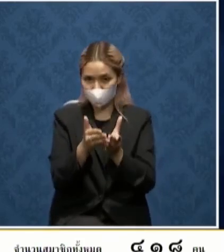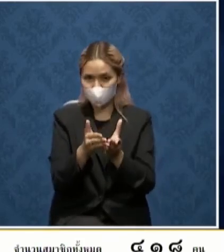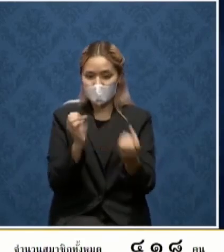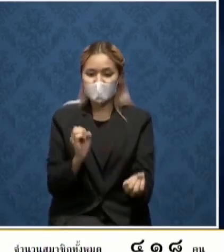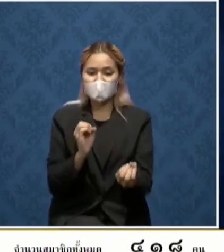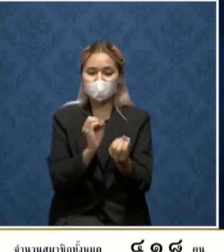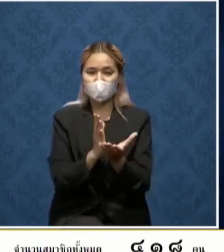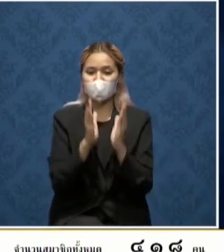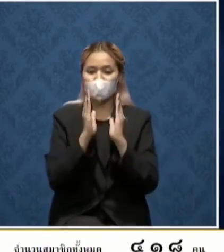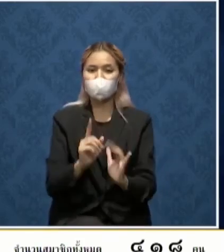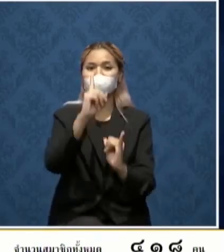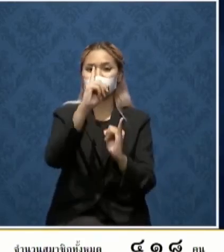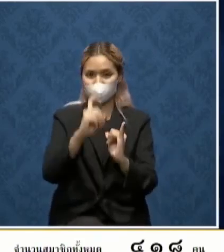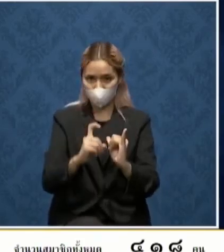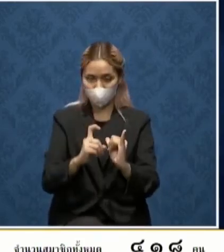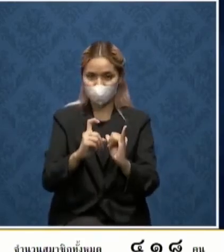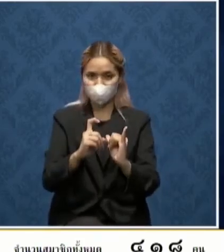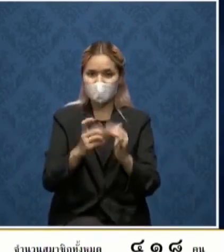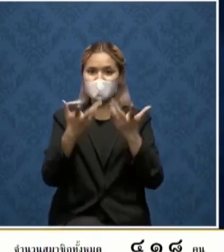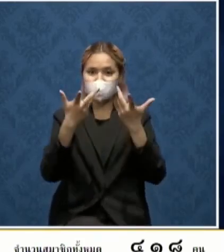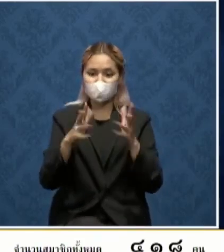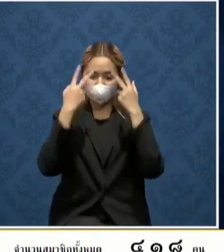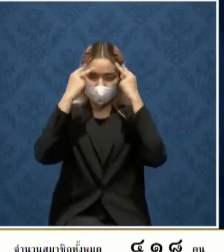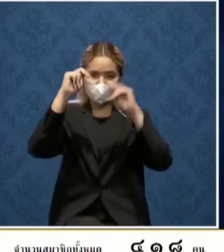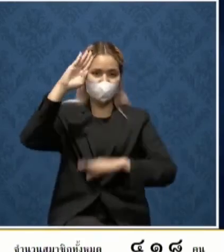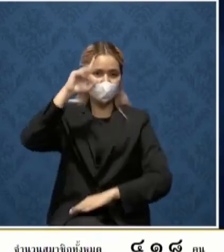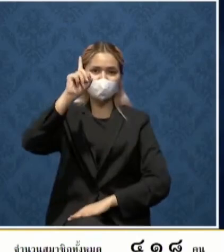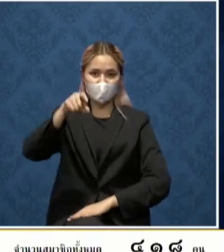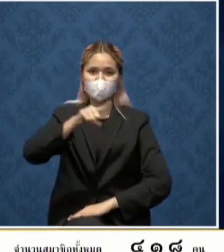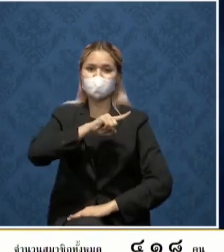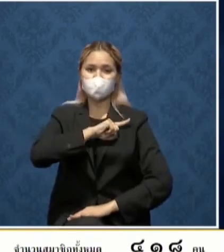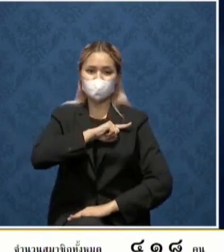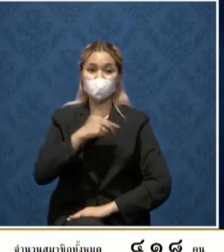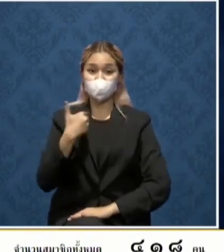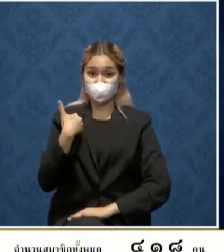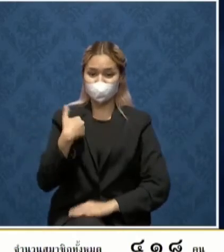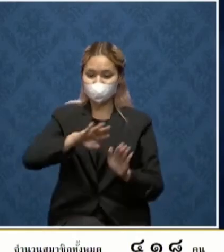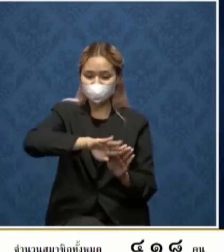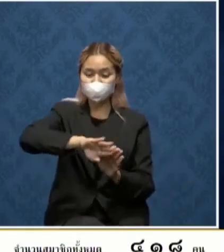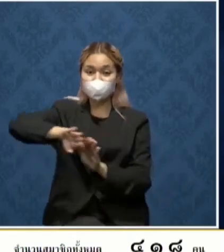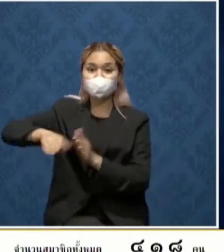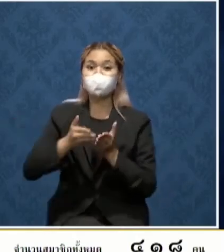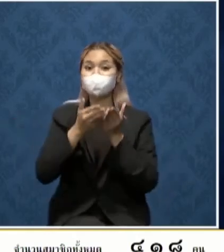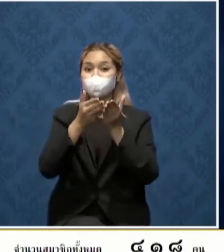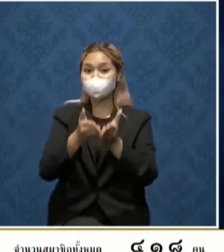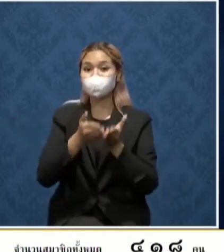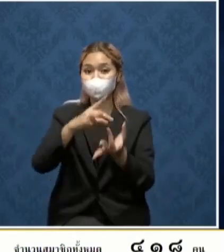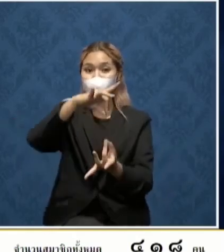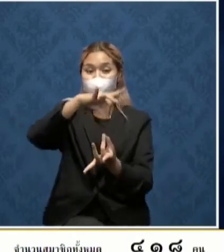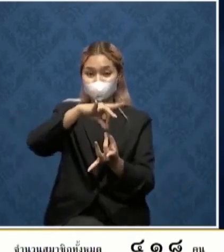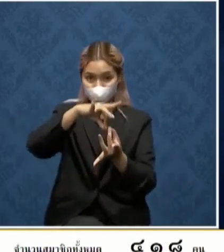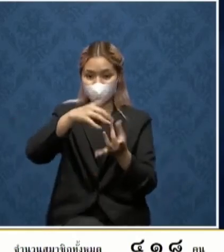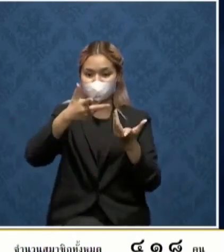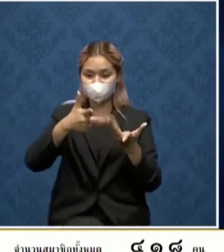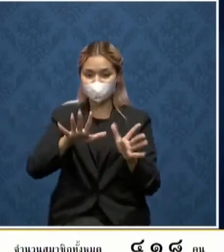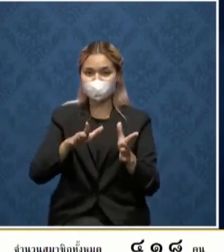านี้และผเประยตจรโชาตองรผชอบครับถาประทจากเหตุการณเลหลงสขไยอับปางนั้ ที่ผ่านมาสัคมมีกพถึความเป